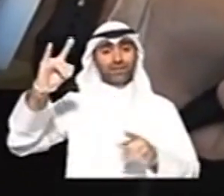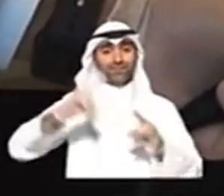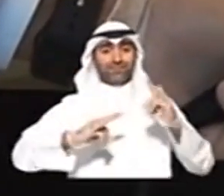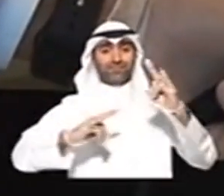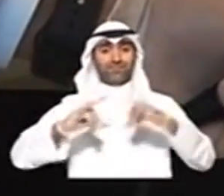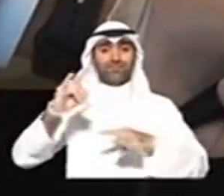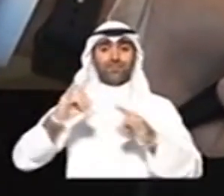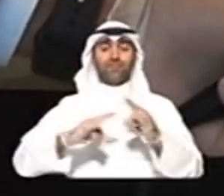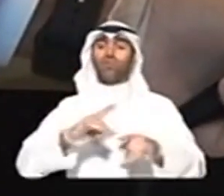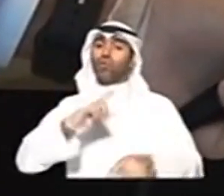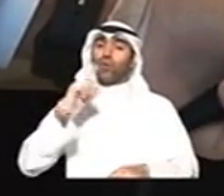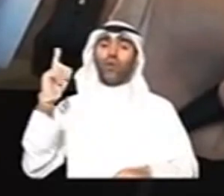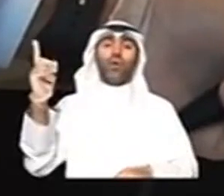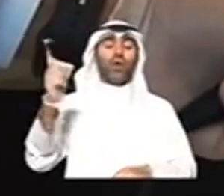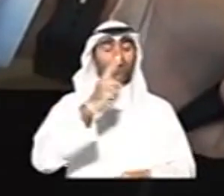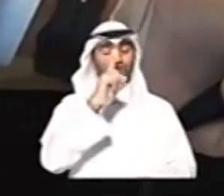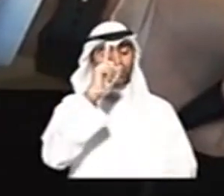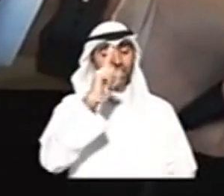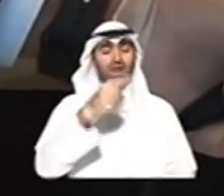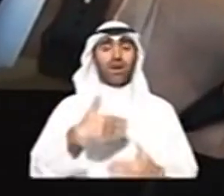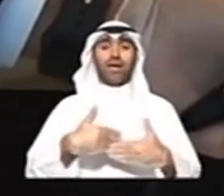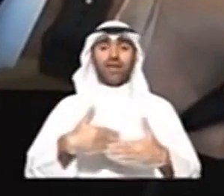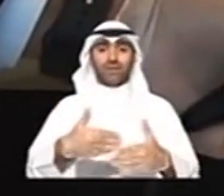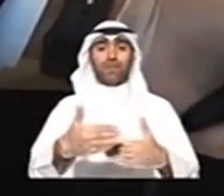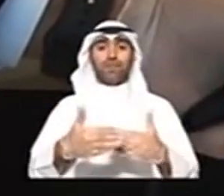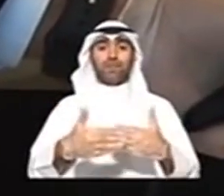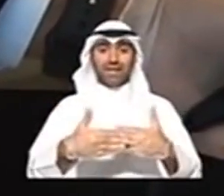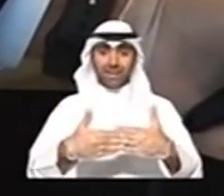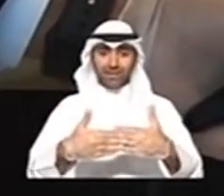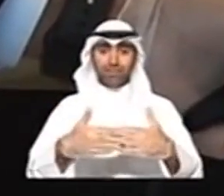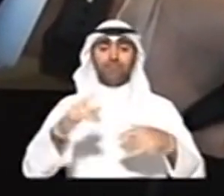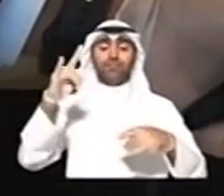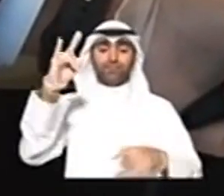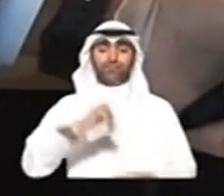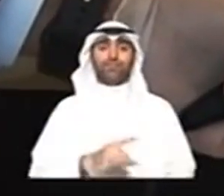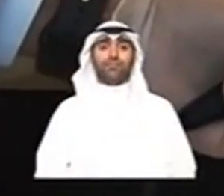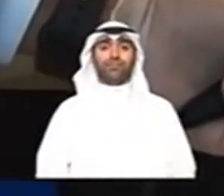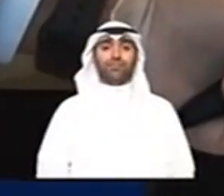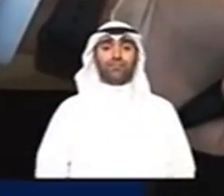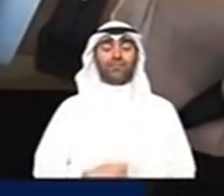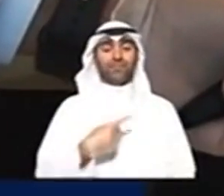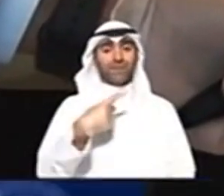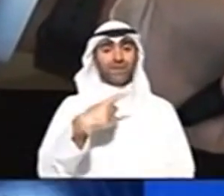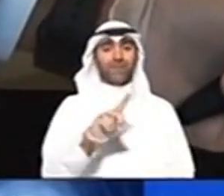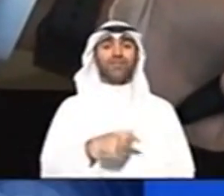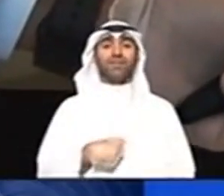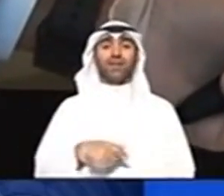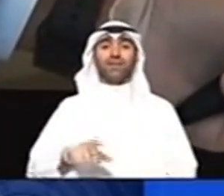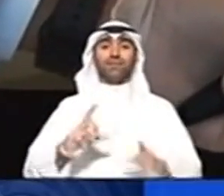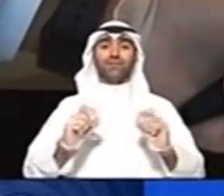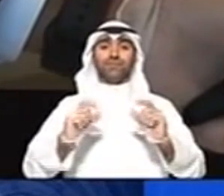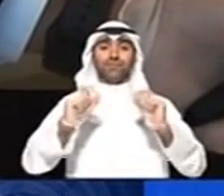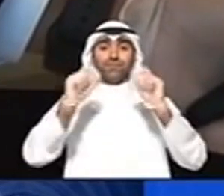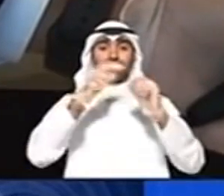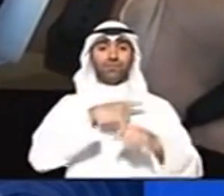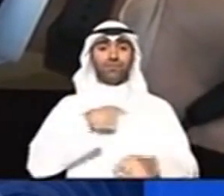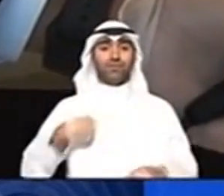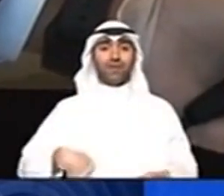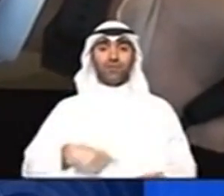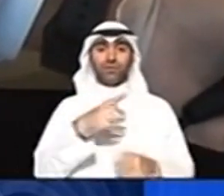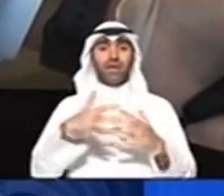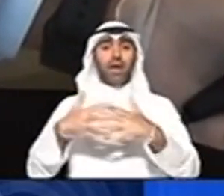فيروس كورونا والمشاكل اللي تبعتها، لكن نحمد الله ونشكر فضله حكومتنا الكويتية ما